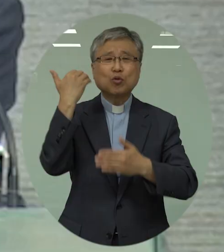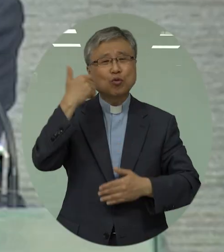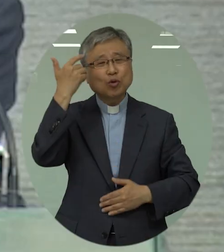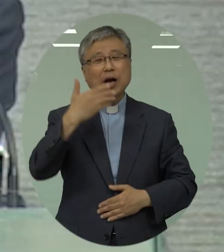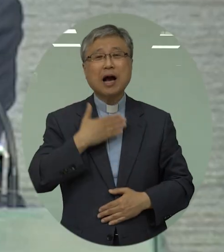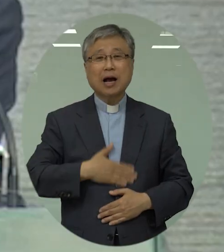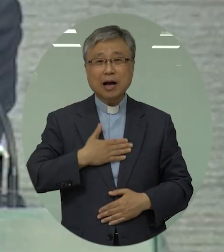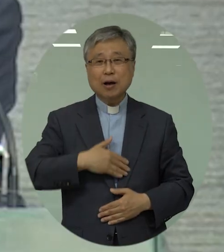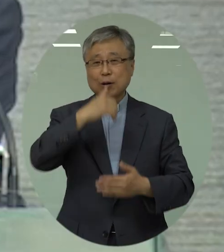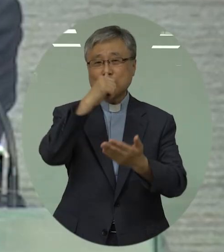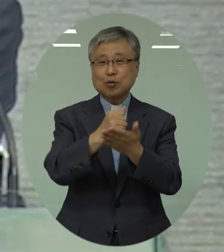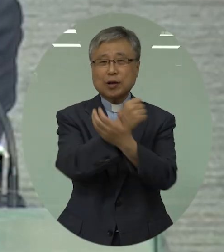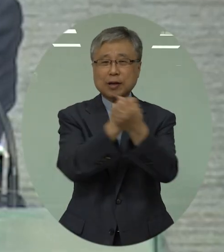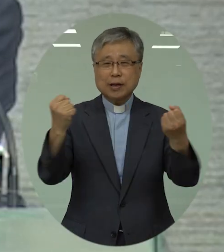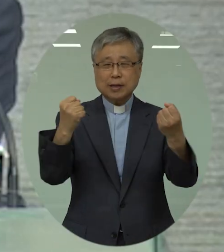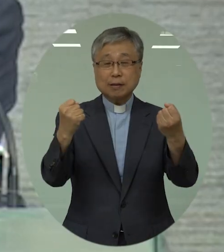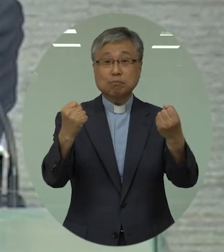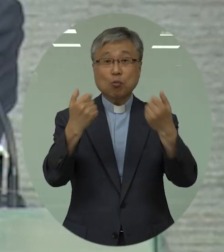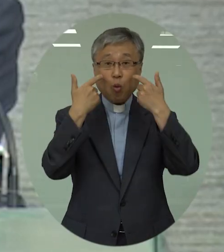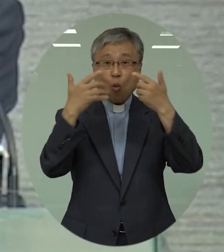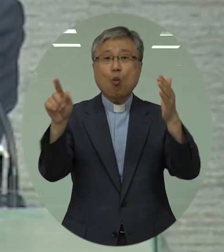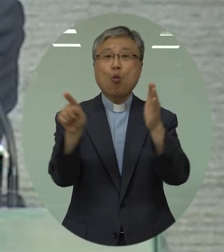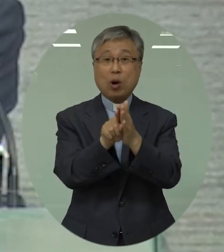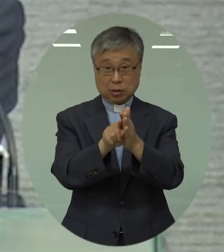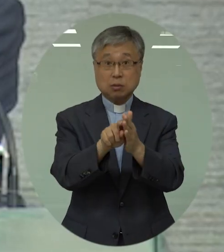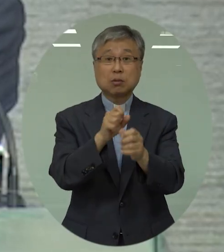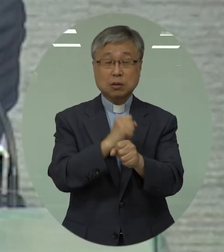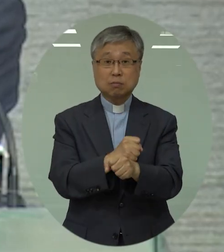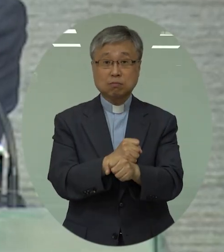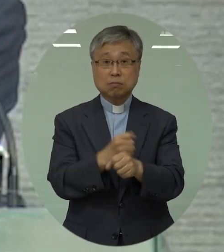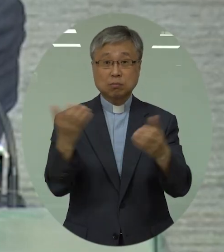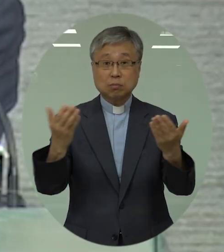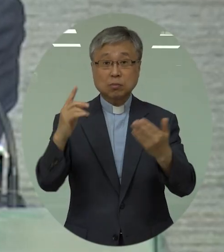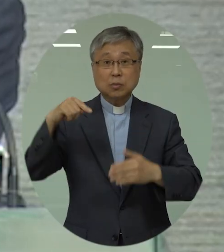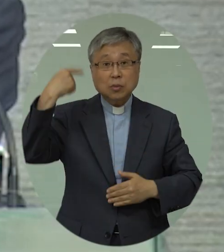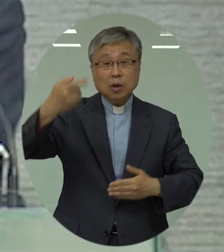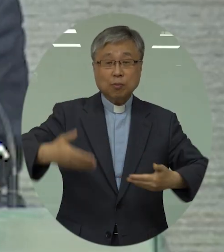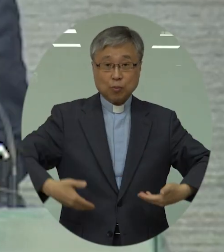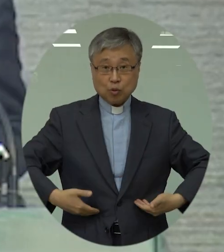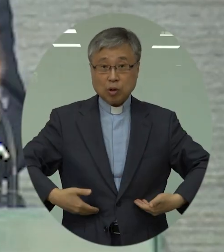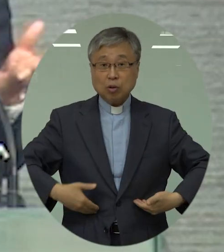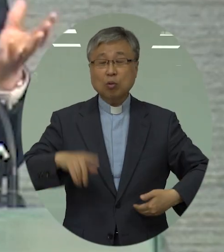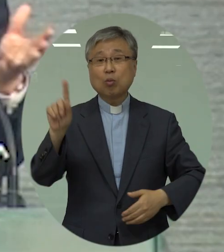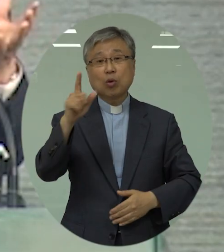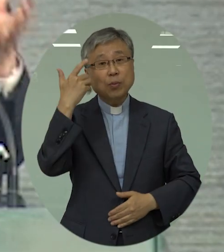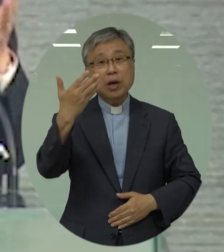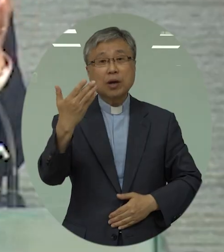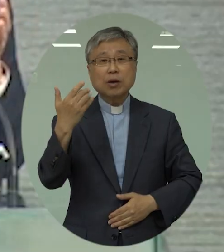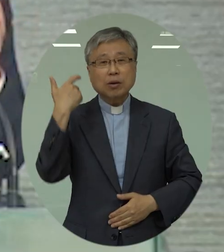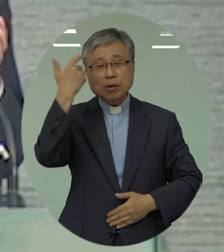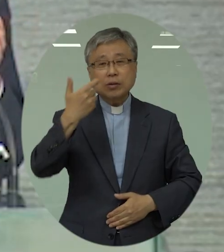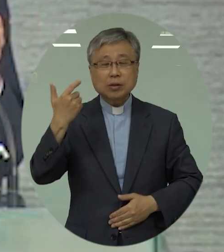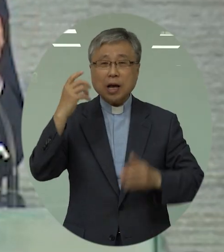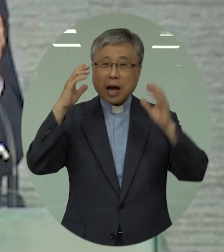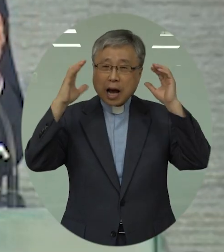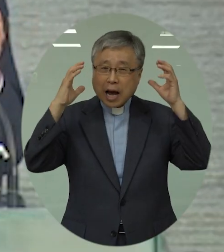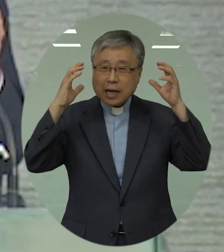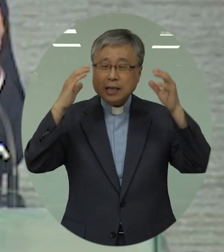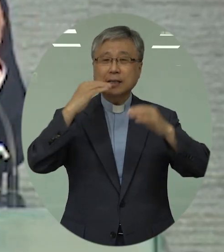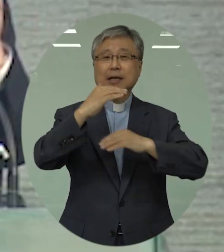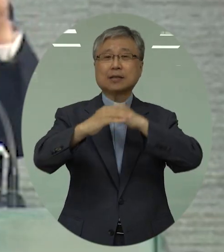누구인가를 알고 죄사함을 확신하는 거. 이거예요. 그 다음에 필요한 것은 결국 뭐냐? 영적 아이의 단계에서 제일 필요한 게